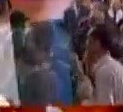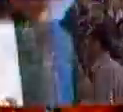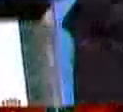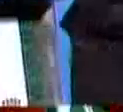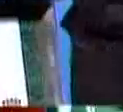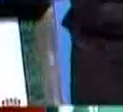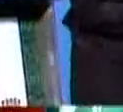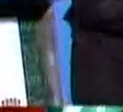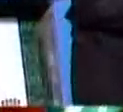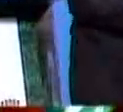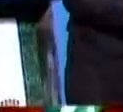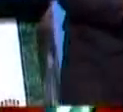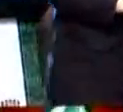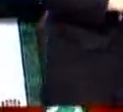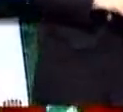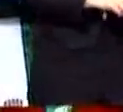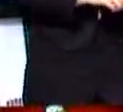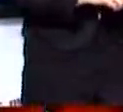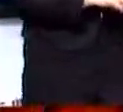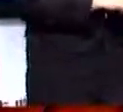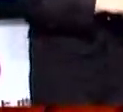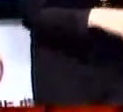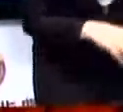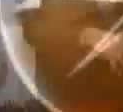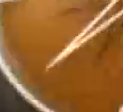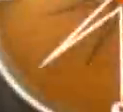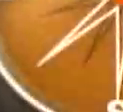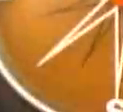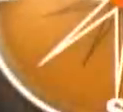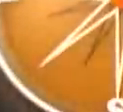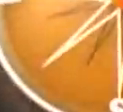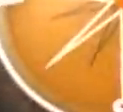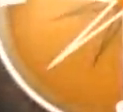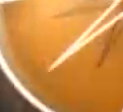致富。